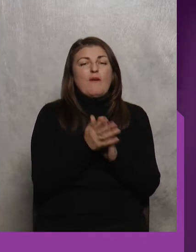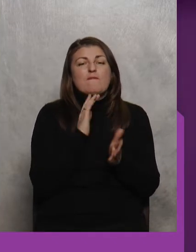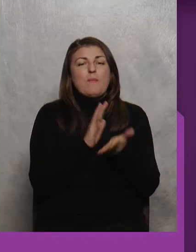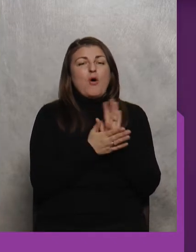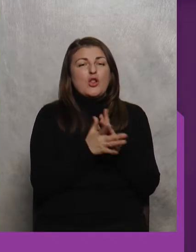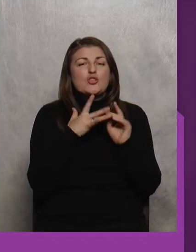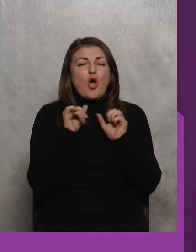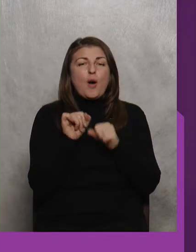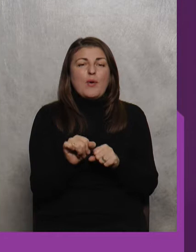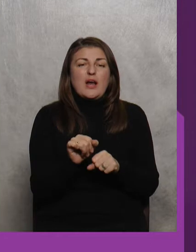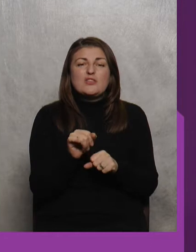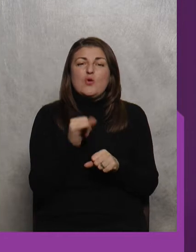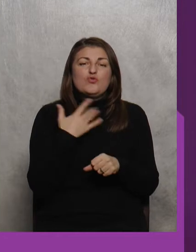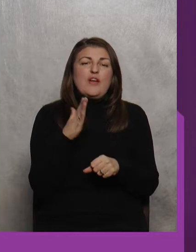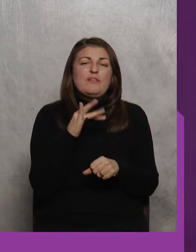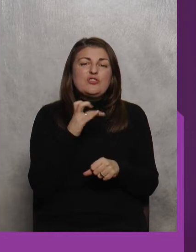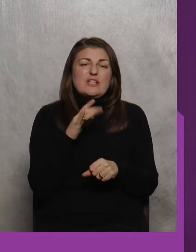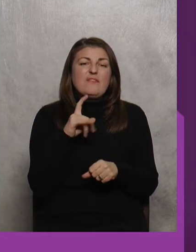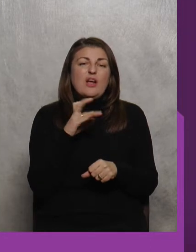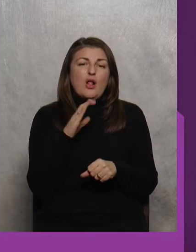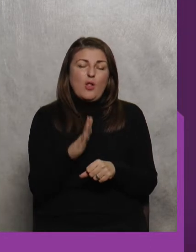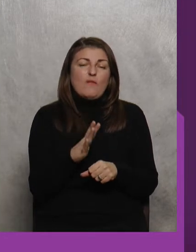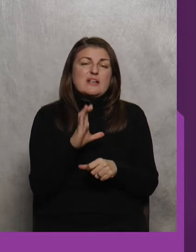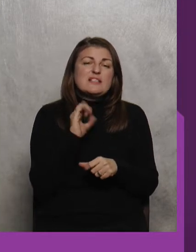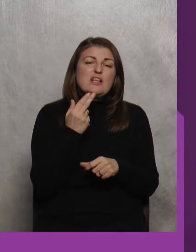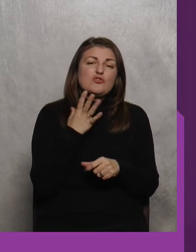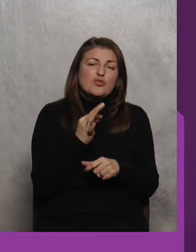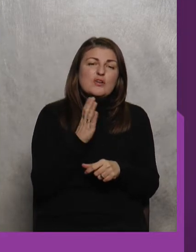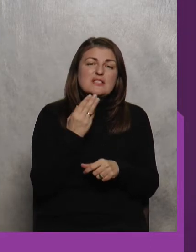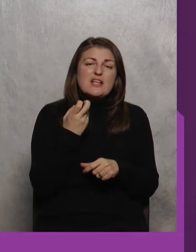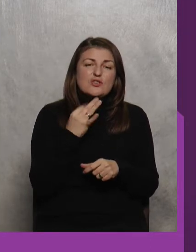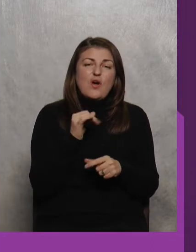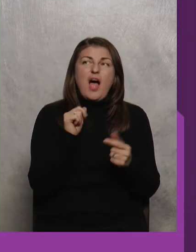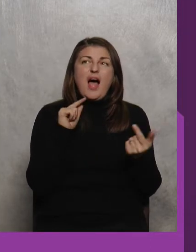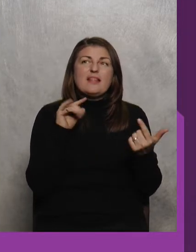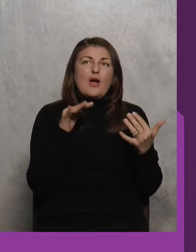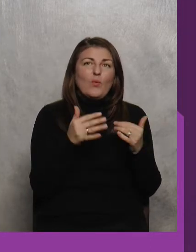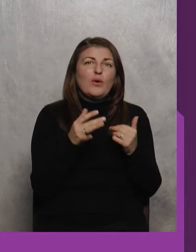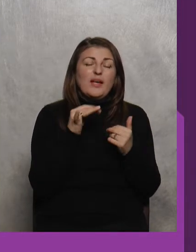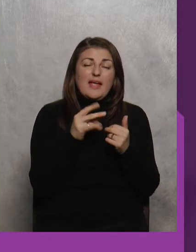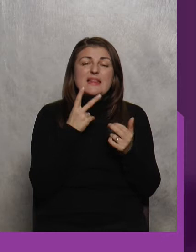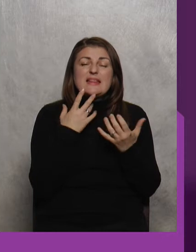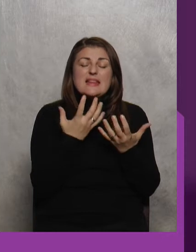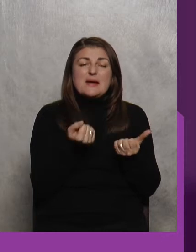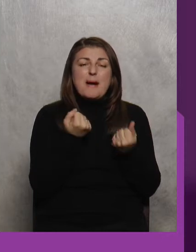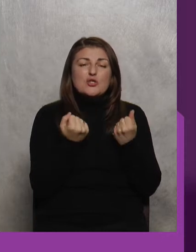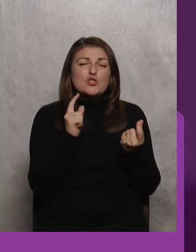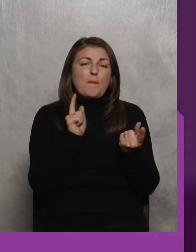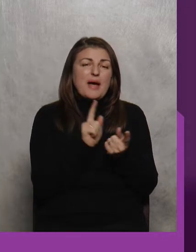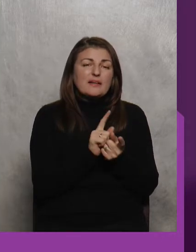в положенні обороняючися вже В'ячеслав Хіхлов. Сашко атакує зараз... і... тримає суперника,